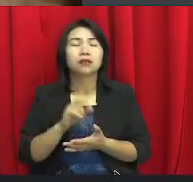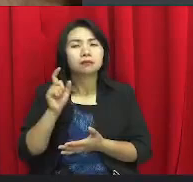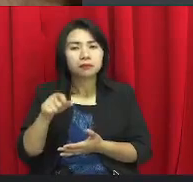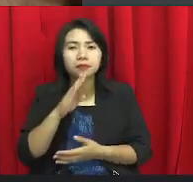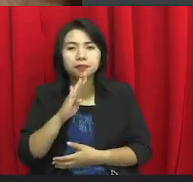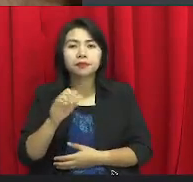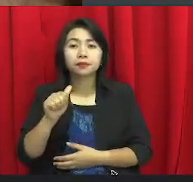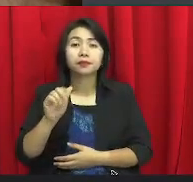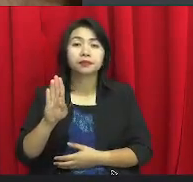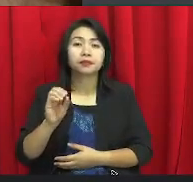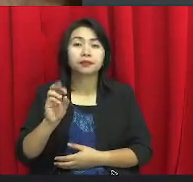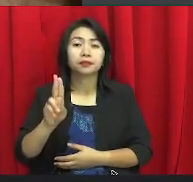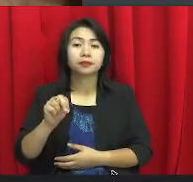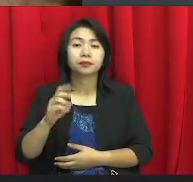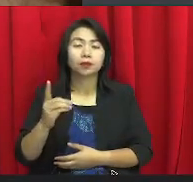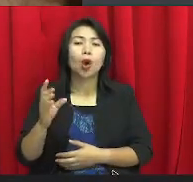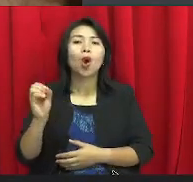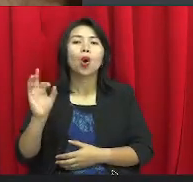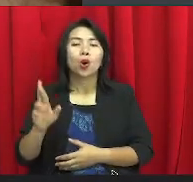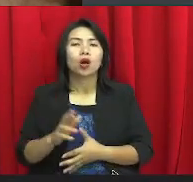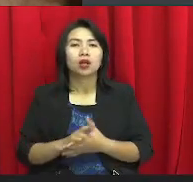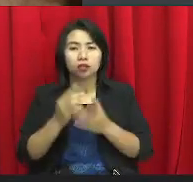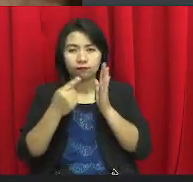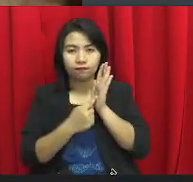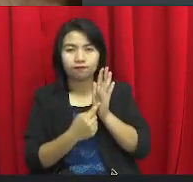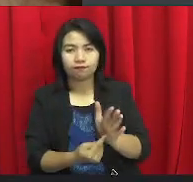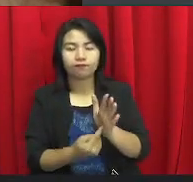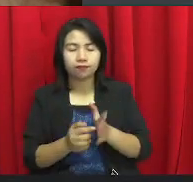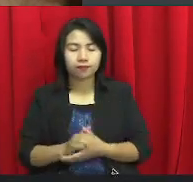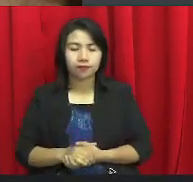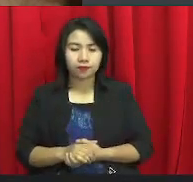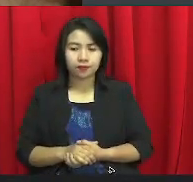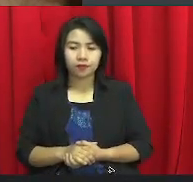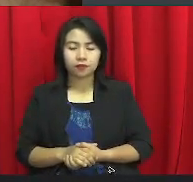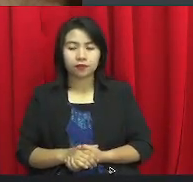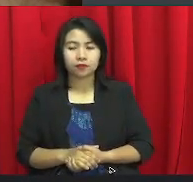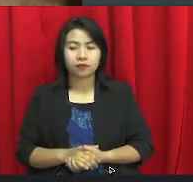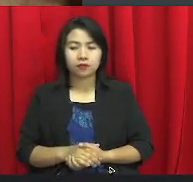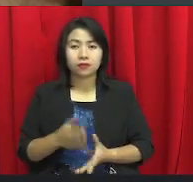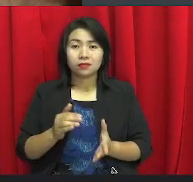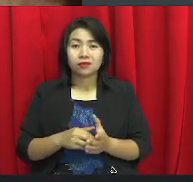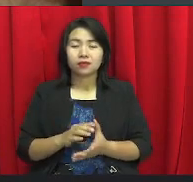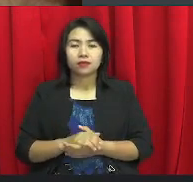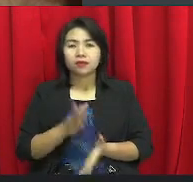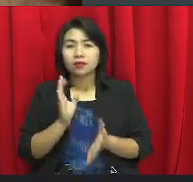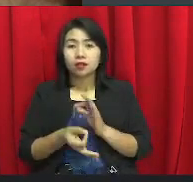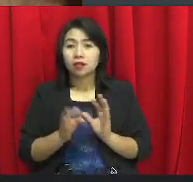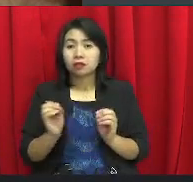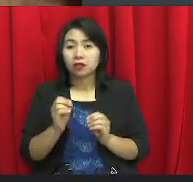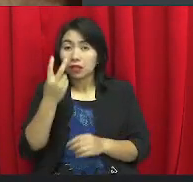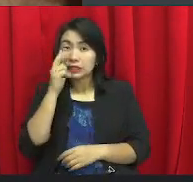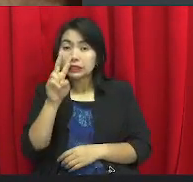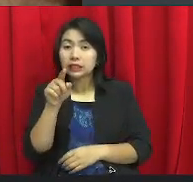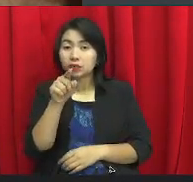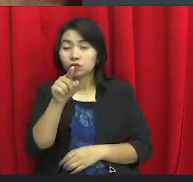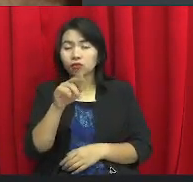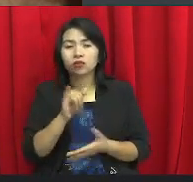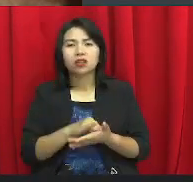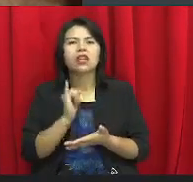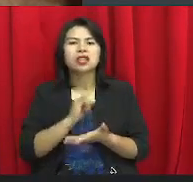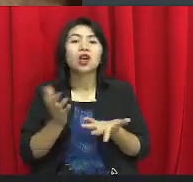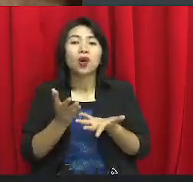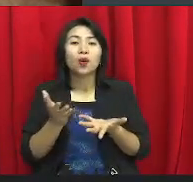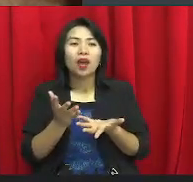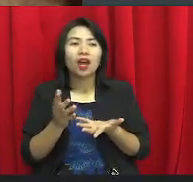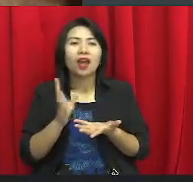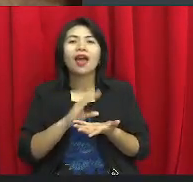No, kaya mga kapatid, eh, dito mo makikita mga kapatid, sa pag ikaw ay wala na, walang natingin sa iyo, doon mo makikilala, sabi ni